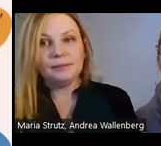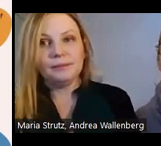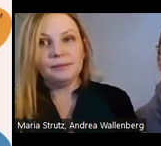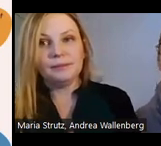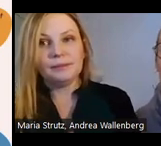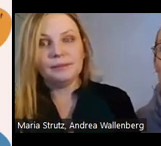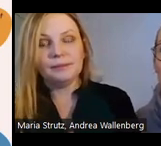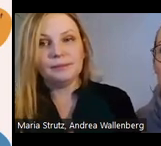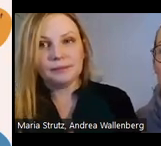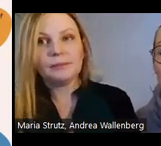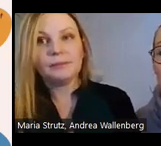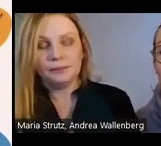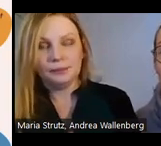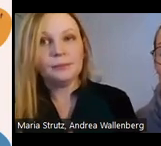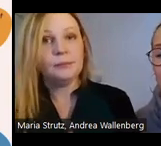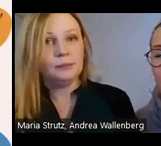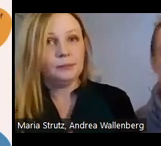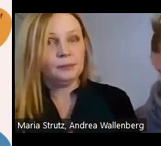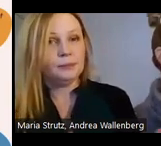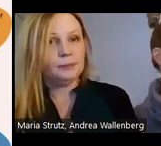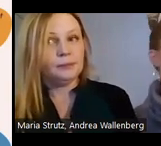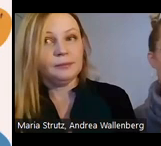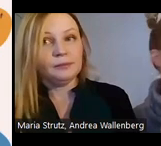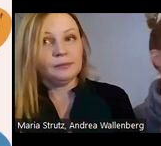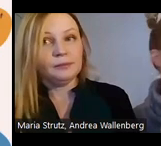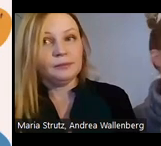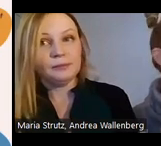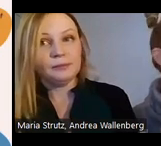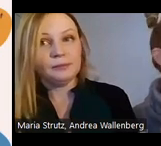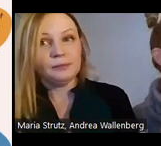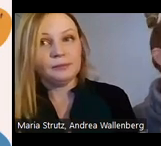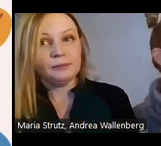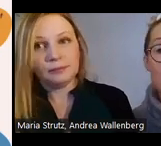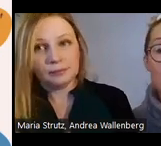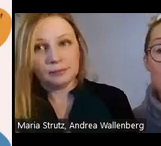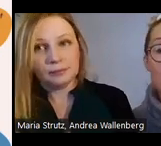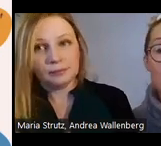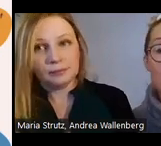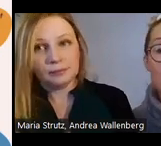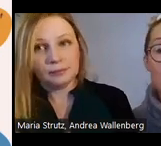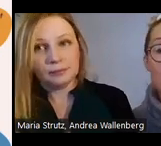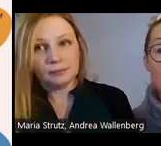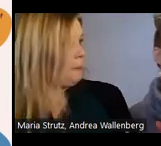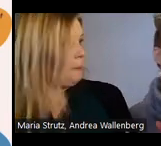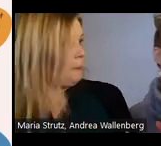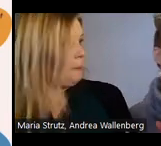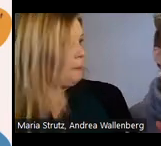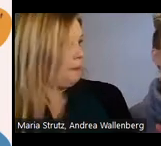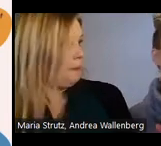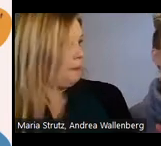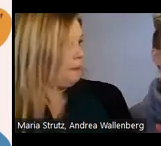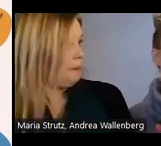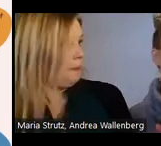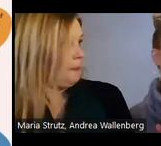spontana handlingarna som barnet gör. Det kan vara allt ifrån att de vänder bort huvudet i vagnen när solen lyser i ögonen. Det är ju en